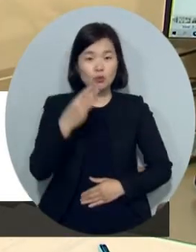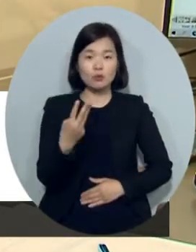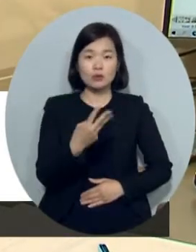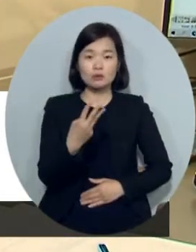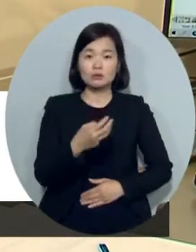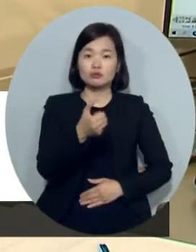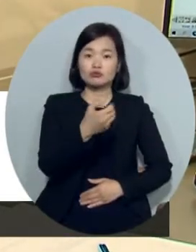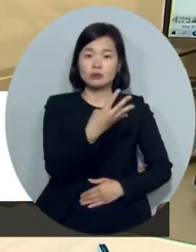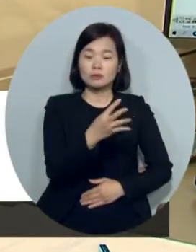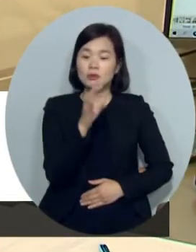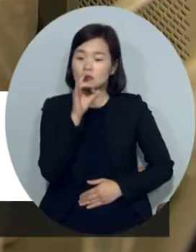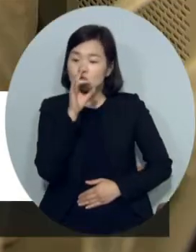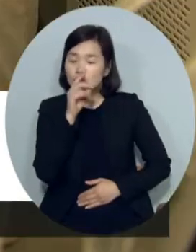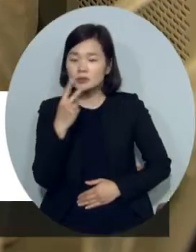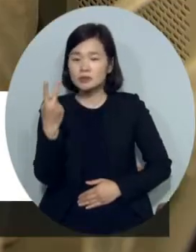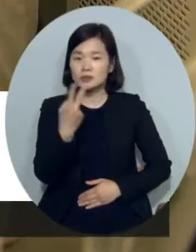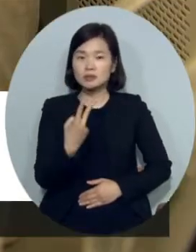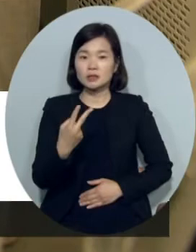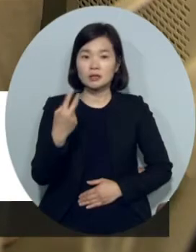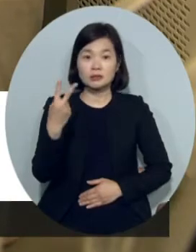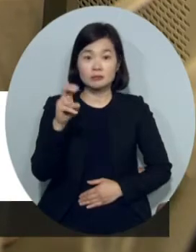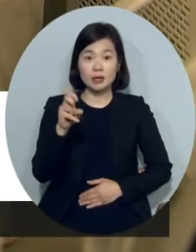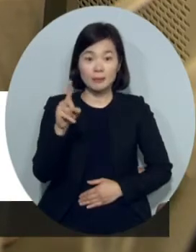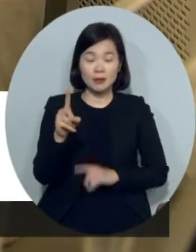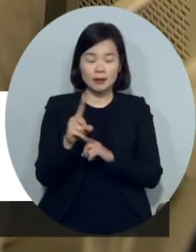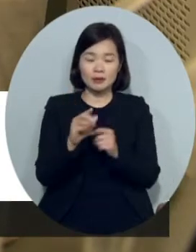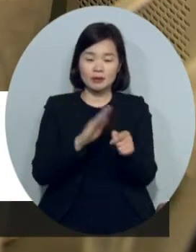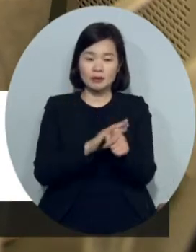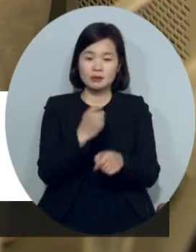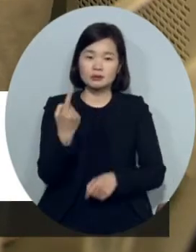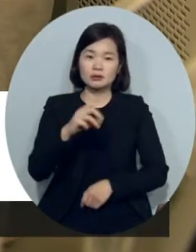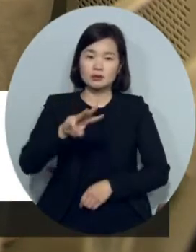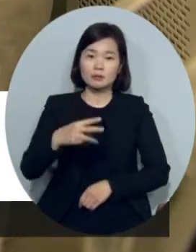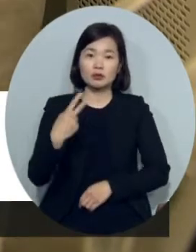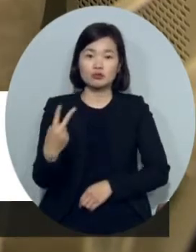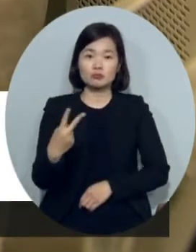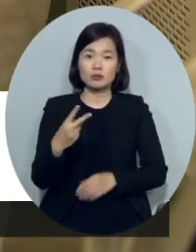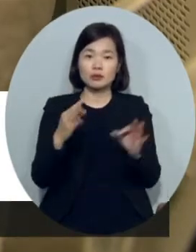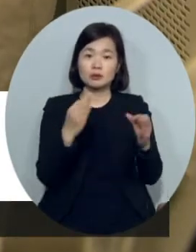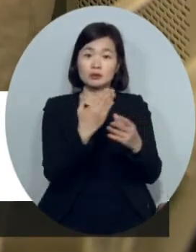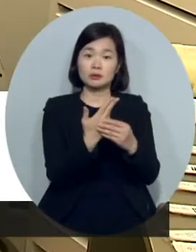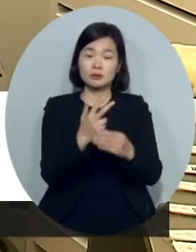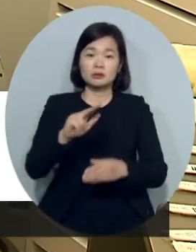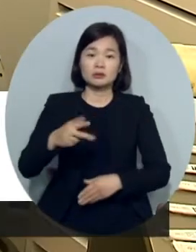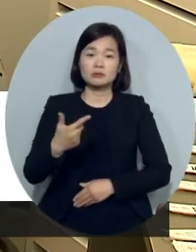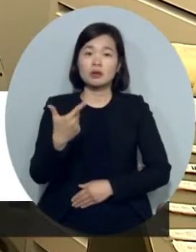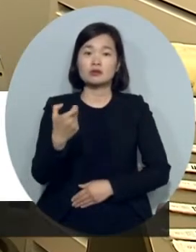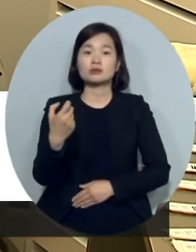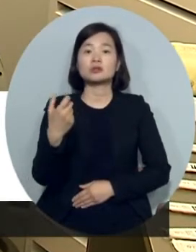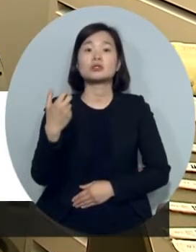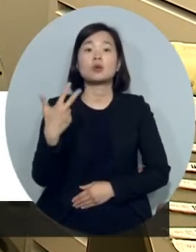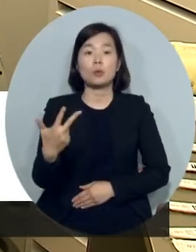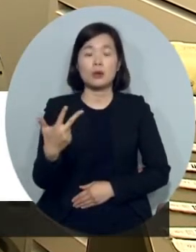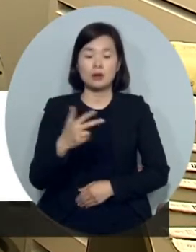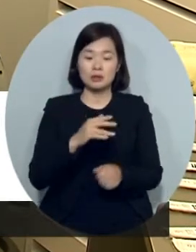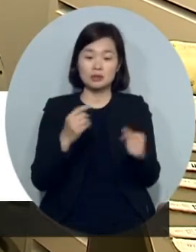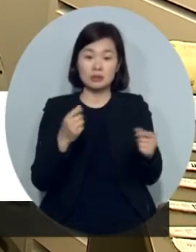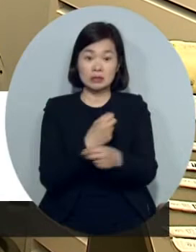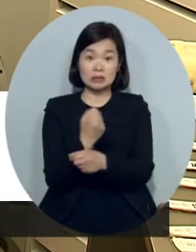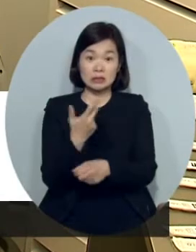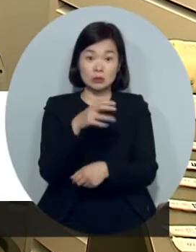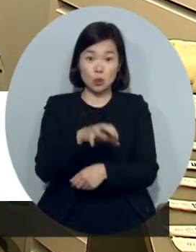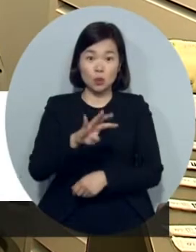54명 구미 2200 1명 경산 1300 투명 김 1700 67명 7 국 400